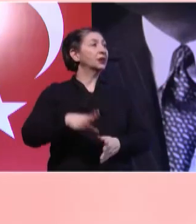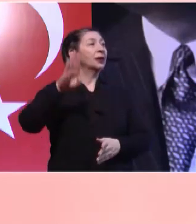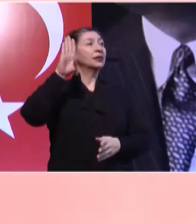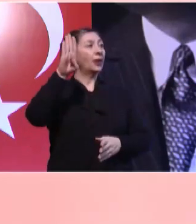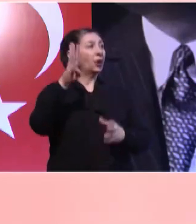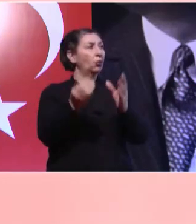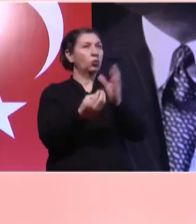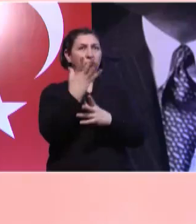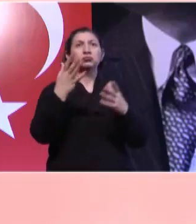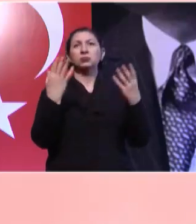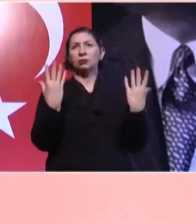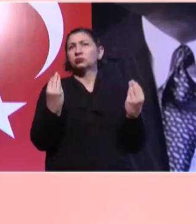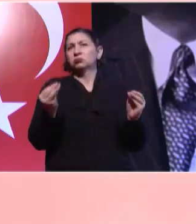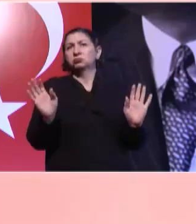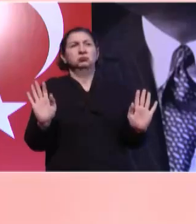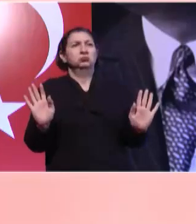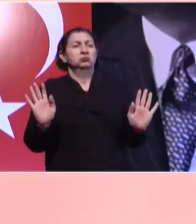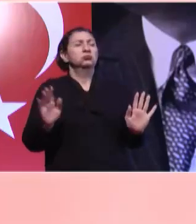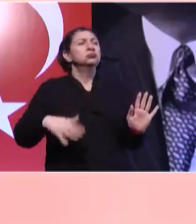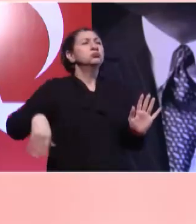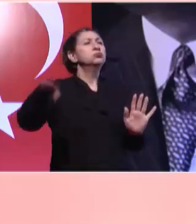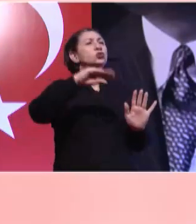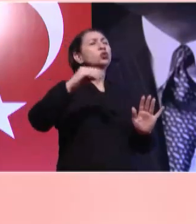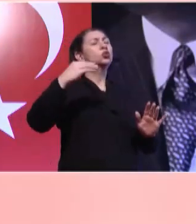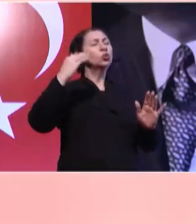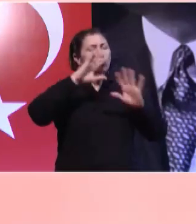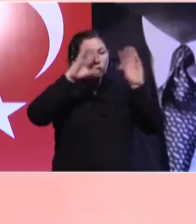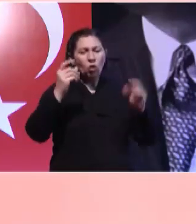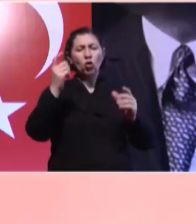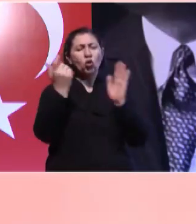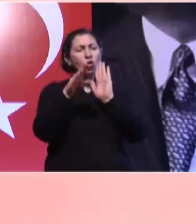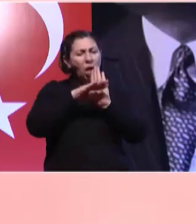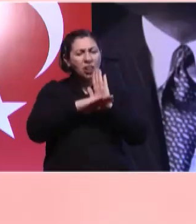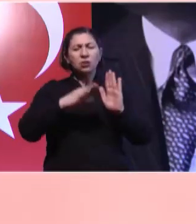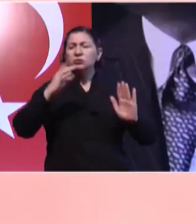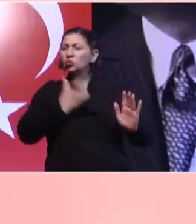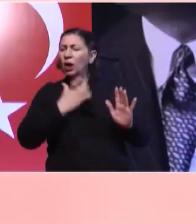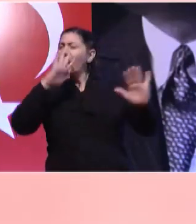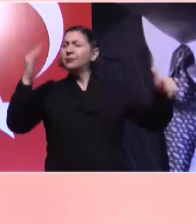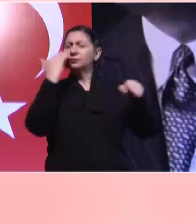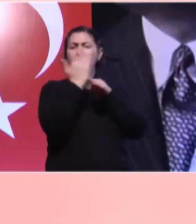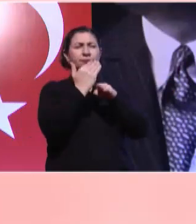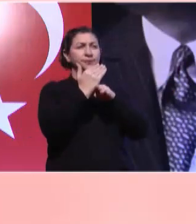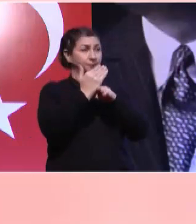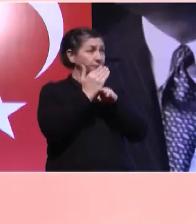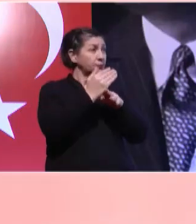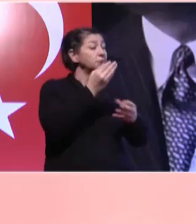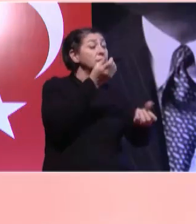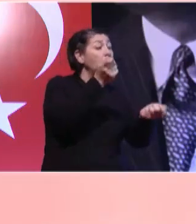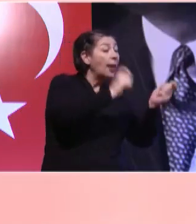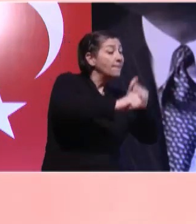demokrasiyi kurdunuz, gayet güzel diyelim. Bütün kurum ve kurallarıyla var diyelim. Üretiyorsunuz, her